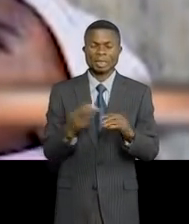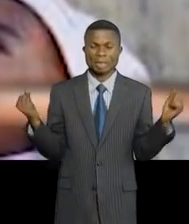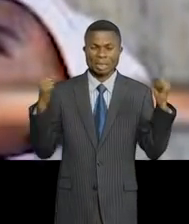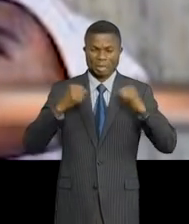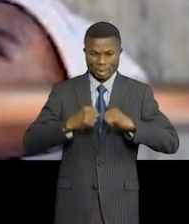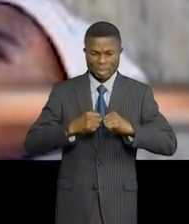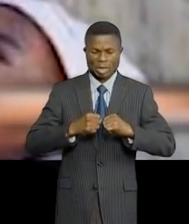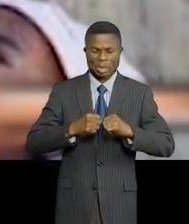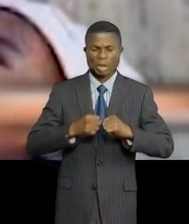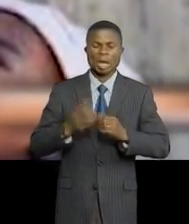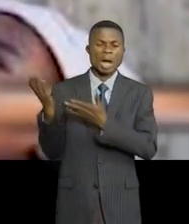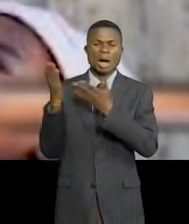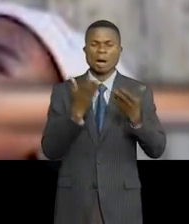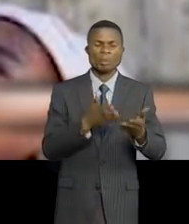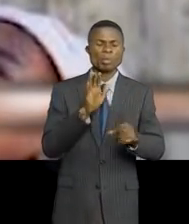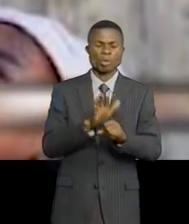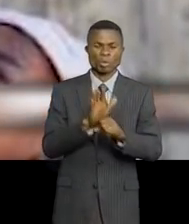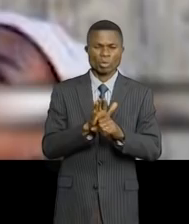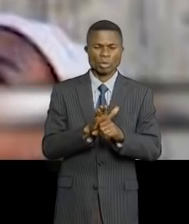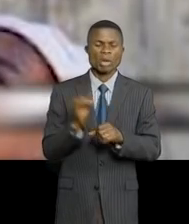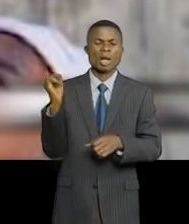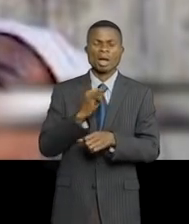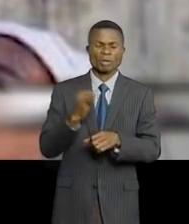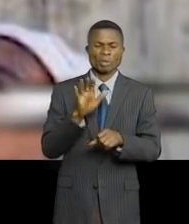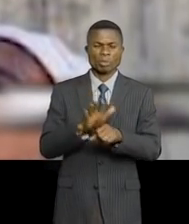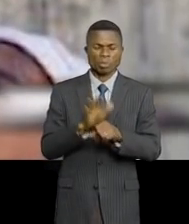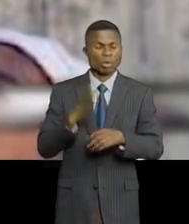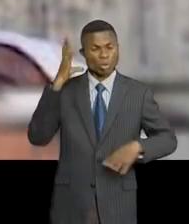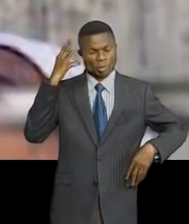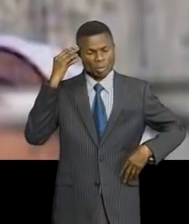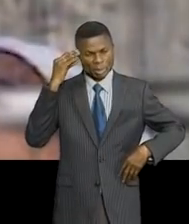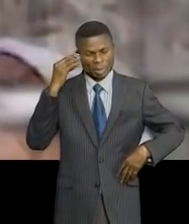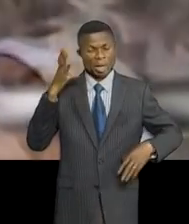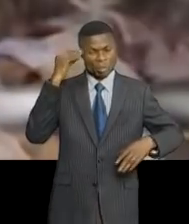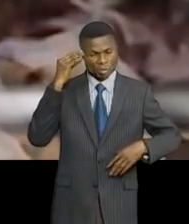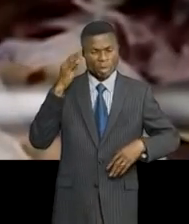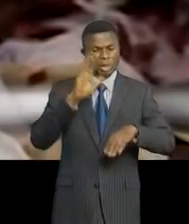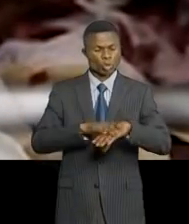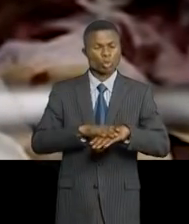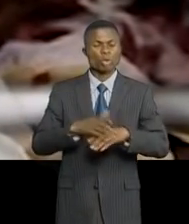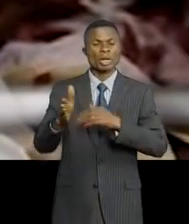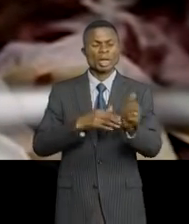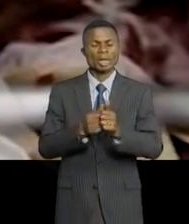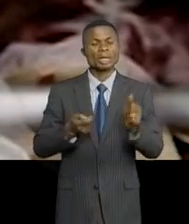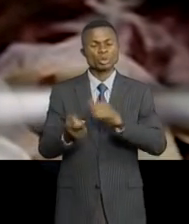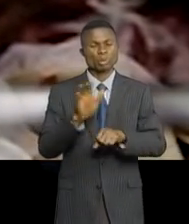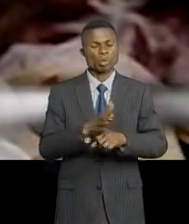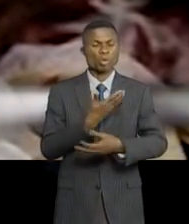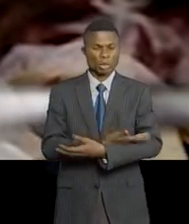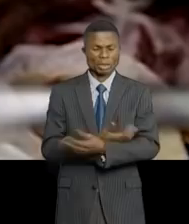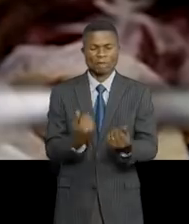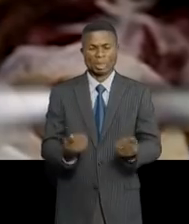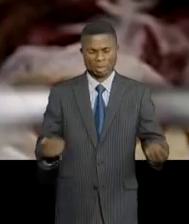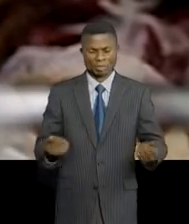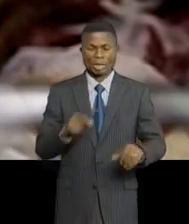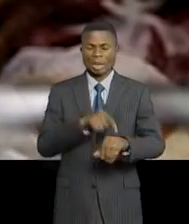la saison sèche vient avec beaucoup d'infections, beaucoup de pathologies, des maladies surtout chez les enfants. Et c'est le moment